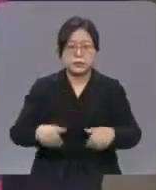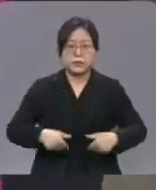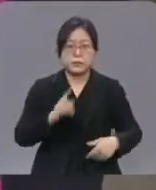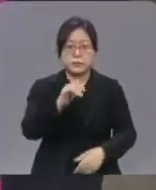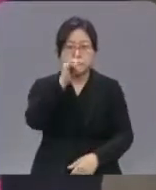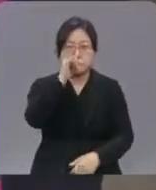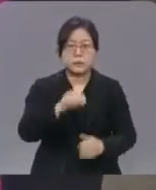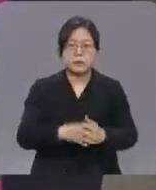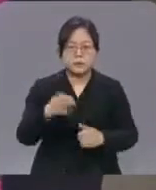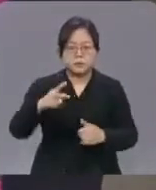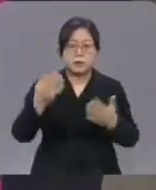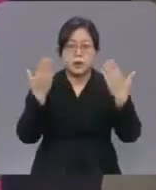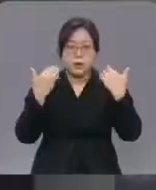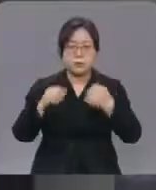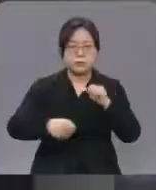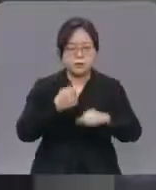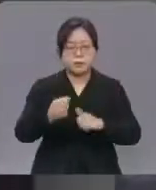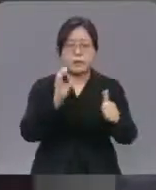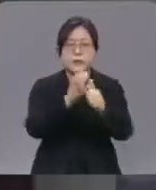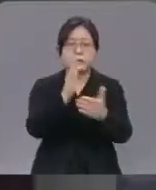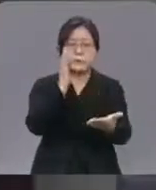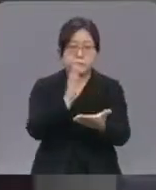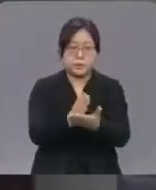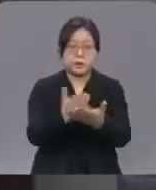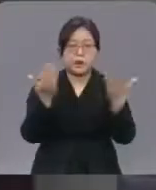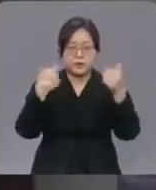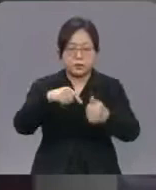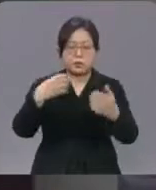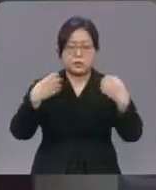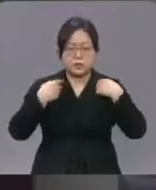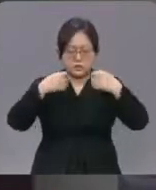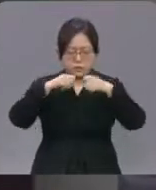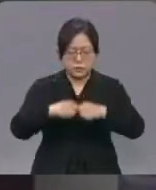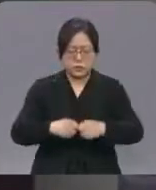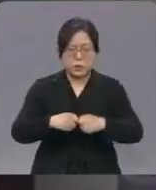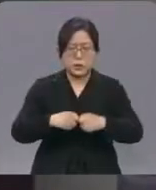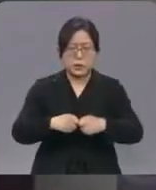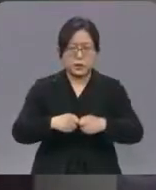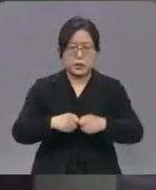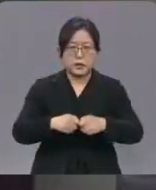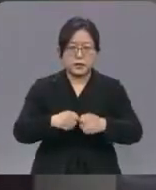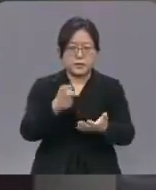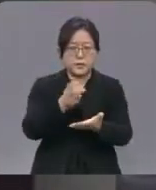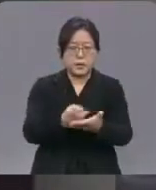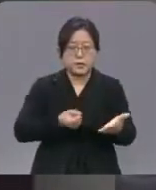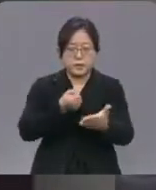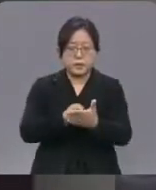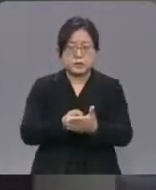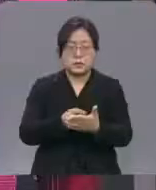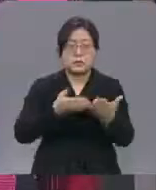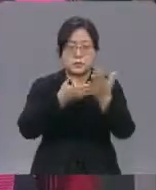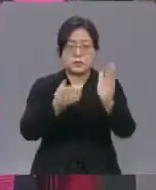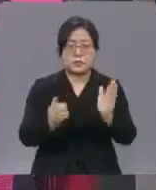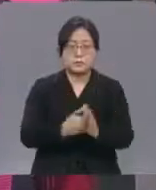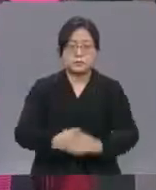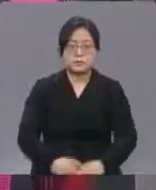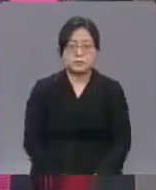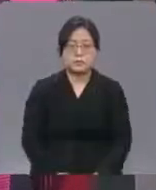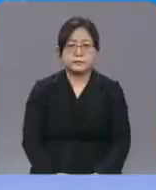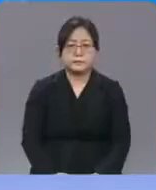주장했습니다. 또 학교 자율에 맡기지 말고 교육청이 구체적인 급식 지침을 내릴 것을 촉구했습니다.